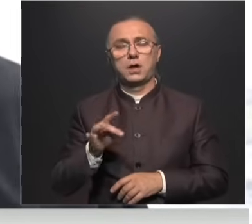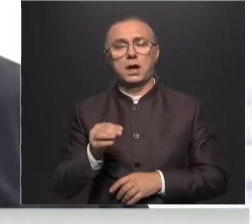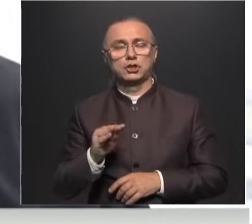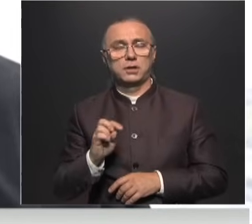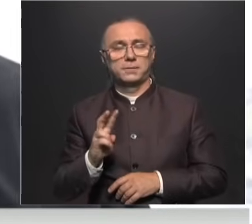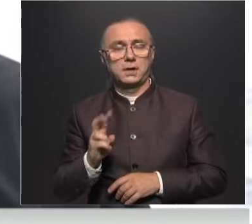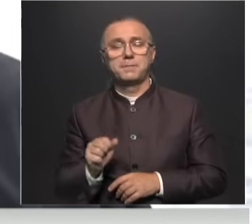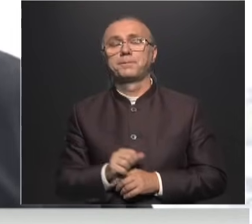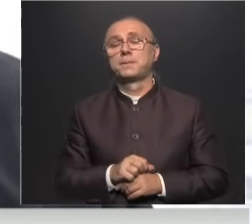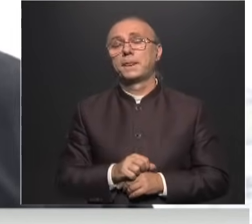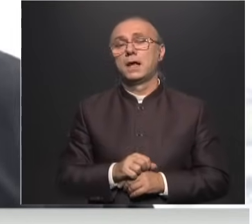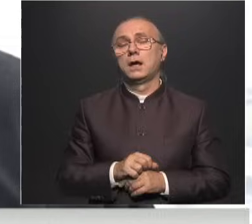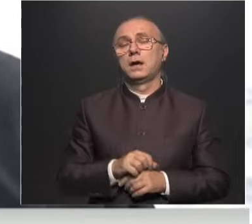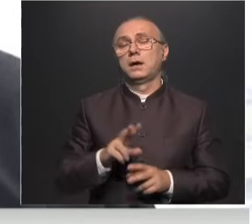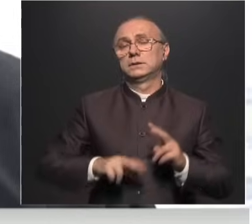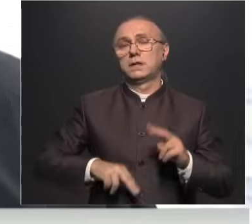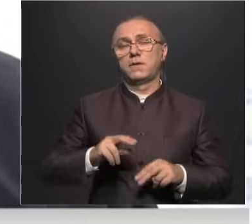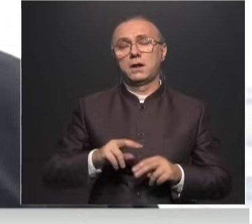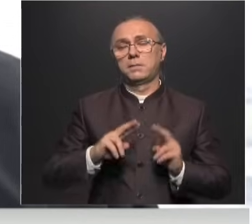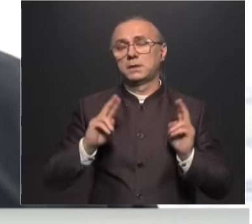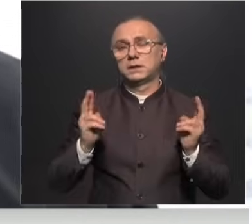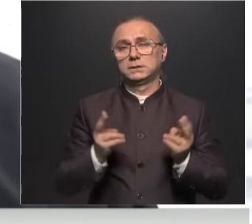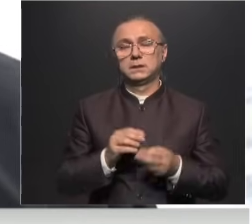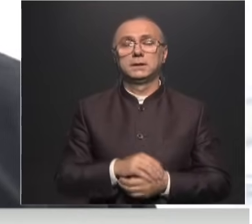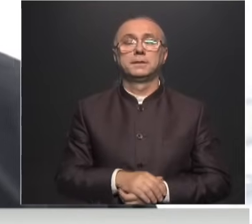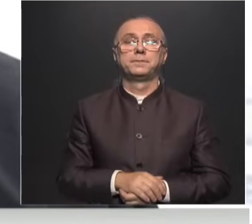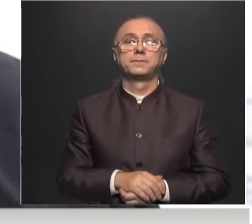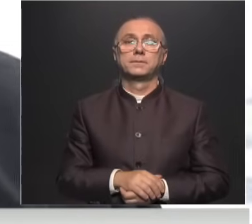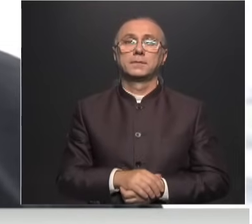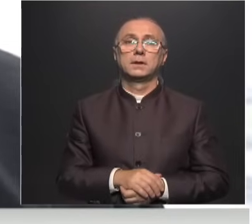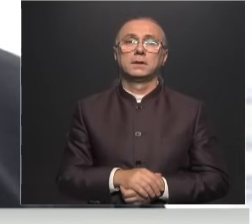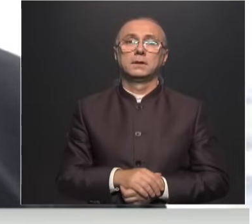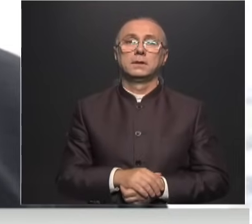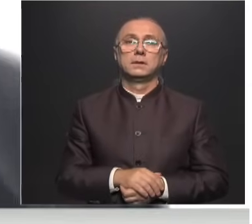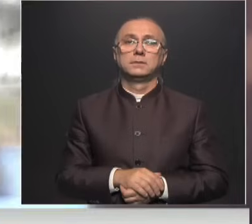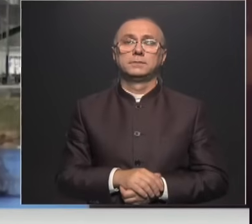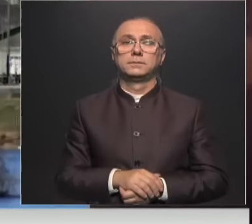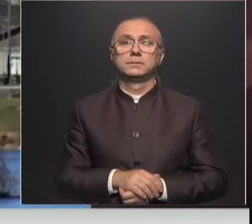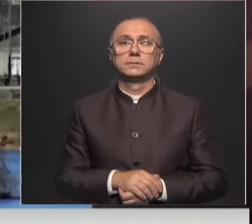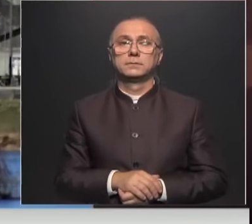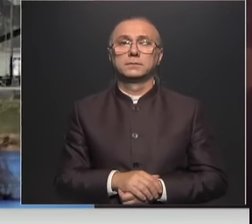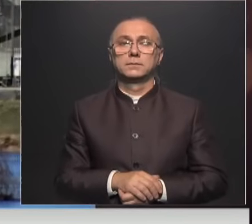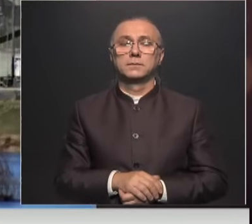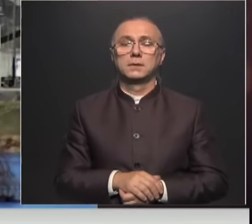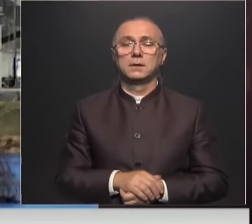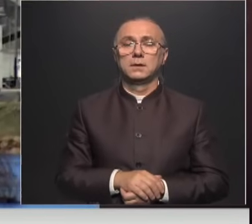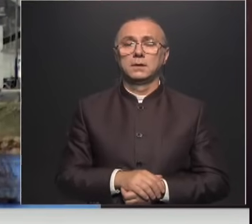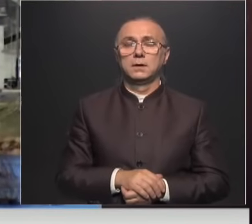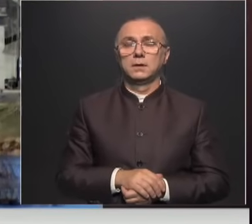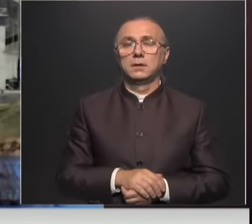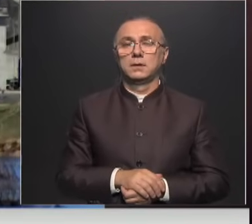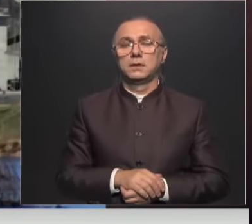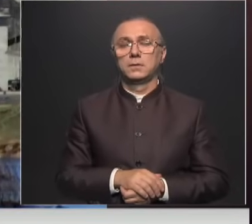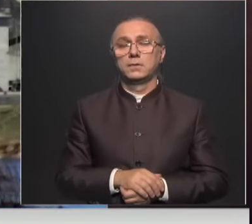основали монастырь. Затем Симон ушел дальше и основал Сойгинский